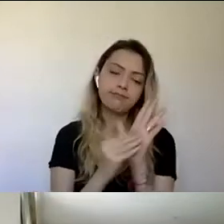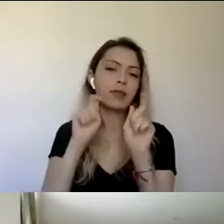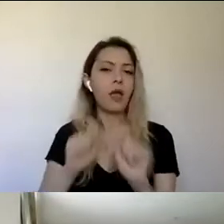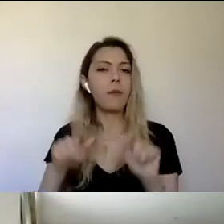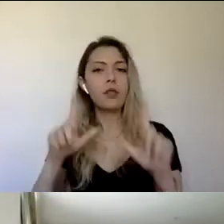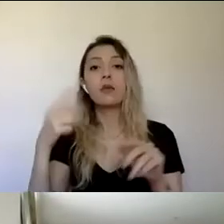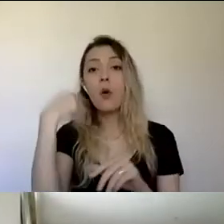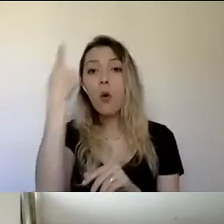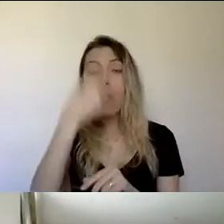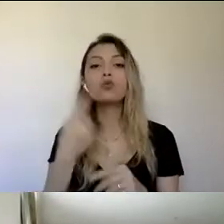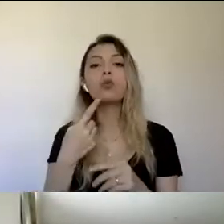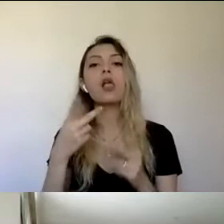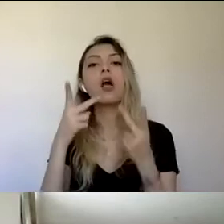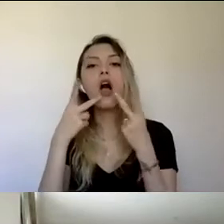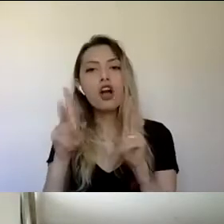ve doğrulanabilirlik